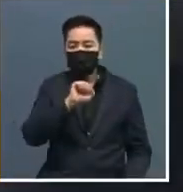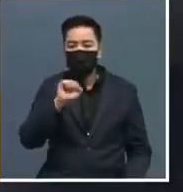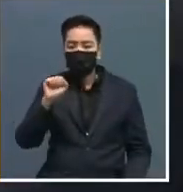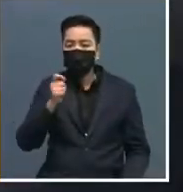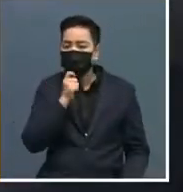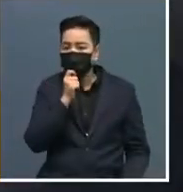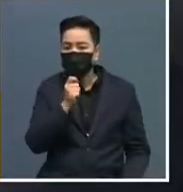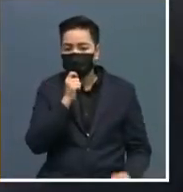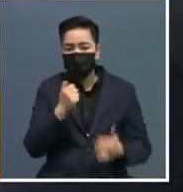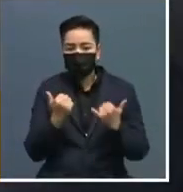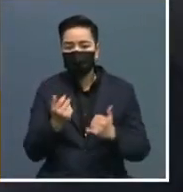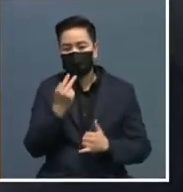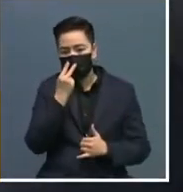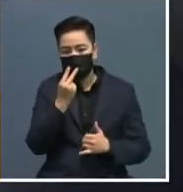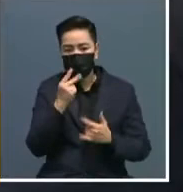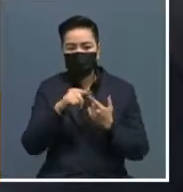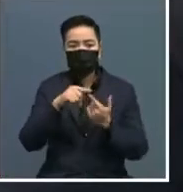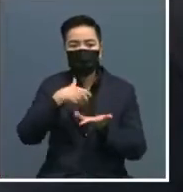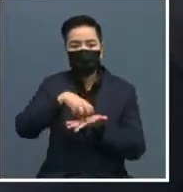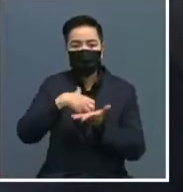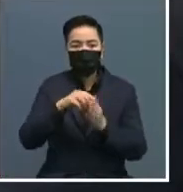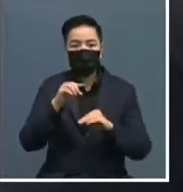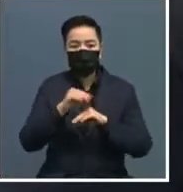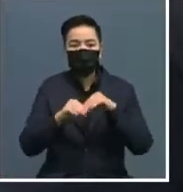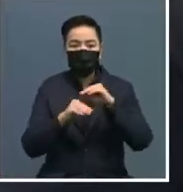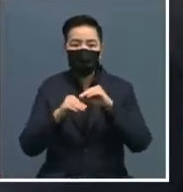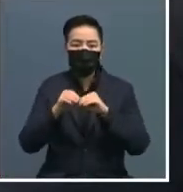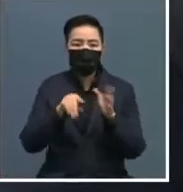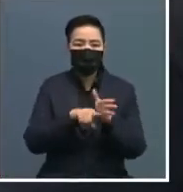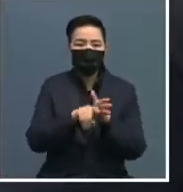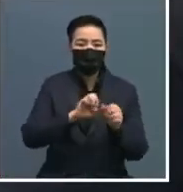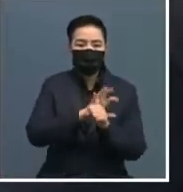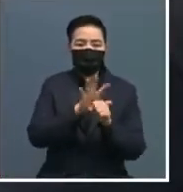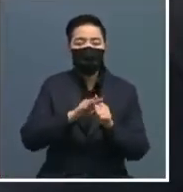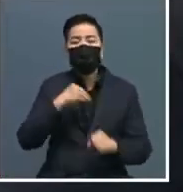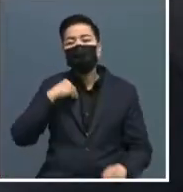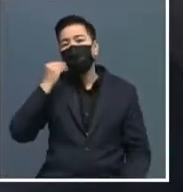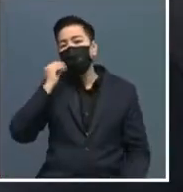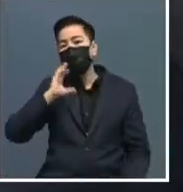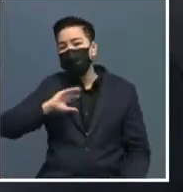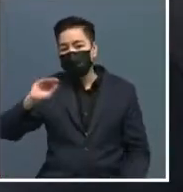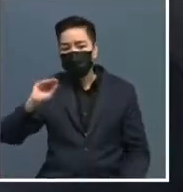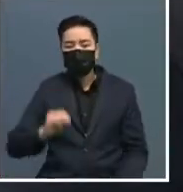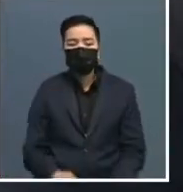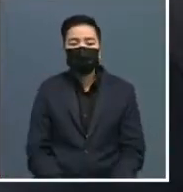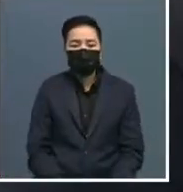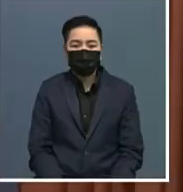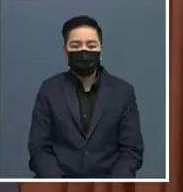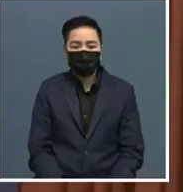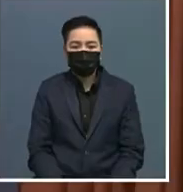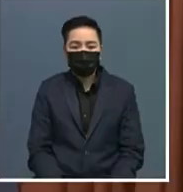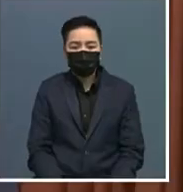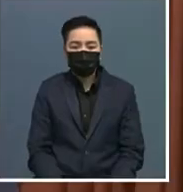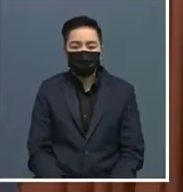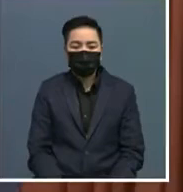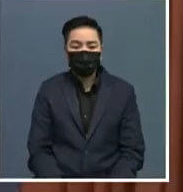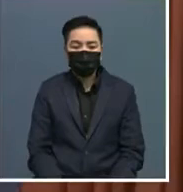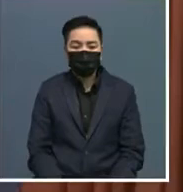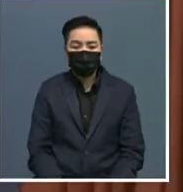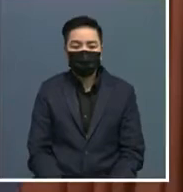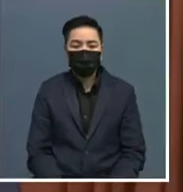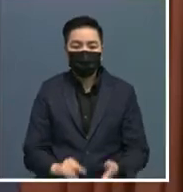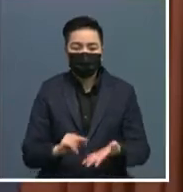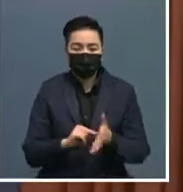ให้สัมภาษณ์ของคุณสาครเกี่ยวข้องกับโครงการรับผู้ติดเชื้อโควิด19กลับจังหวัดกระบี่ครับ ถือว่า